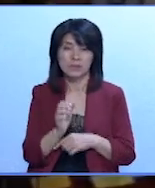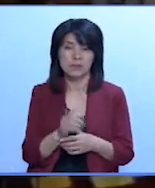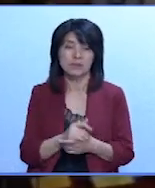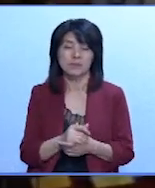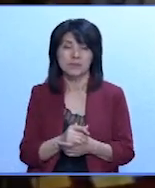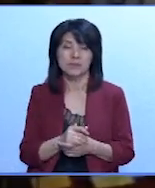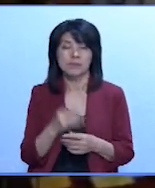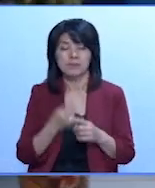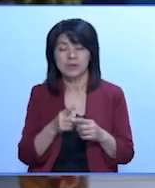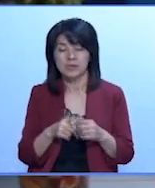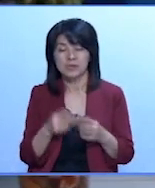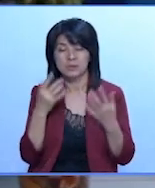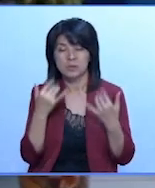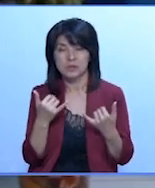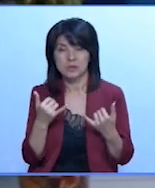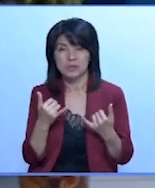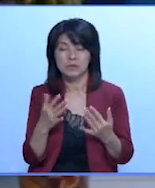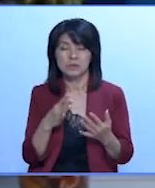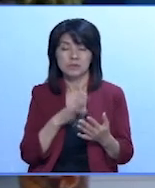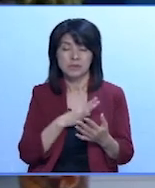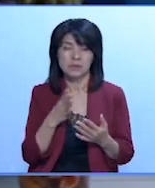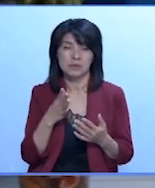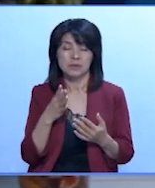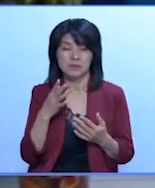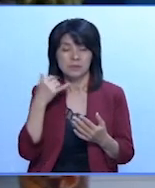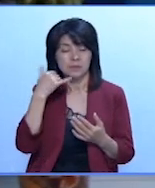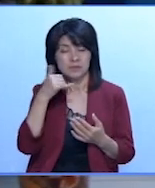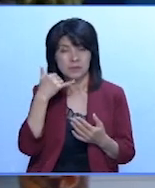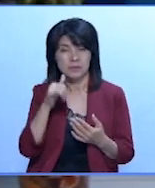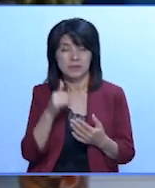қоңырау мен 20-ға жуық SMS хабарламалар түсті. Бақтыр Бейсенбайқызы, Ертіс ақпарат.